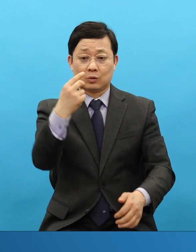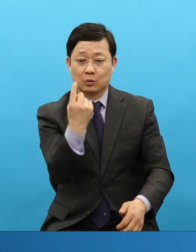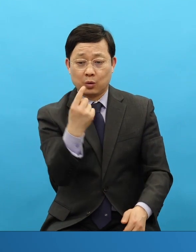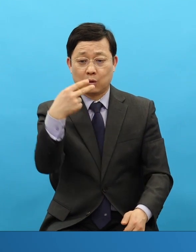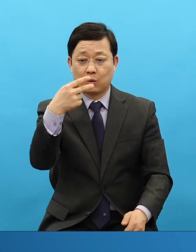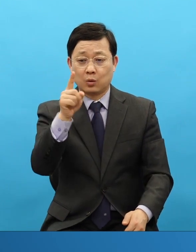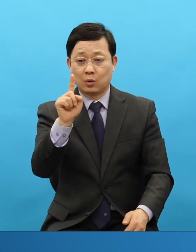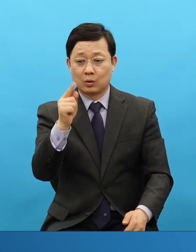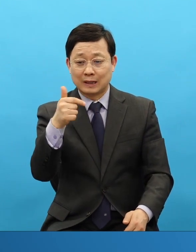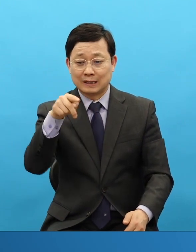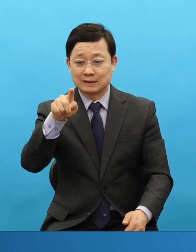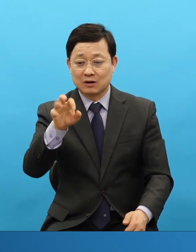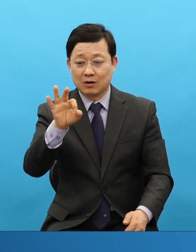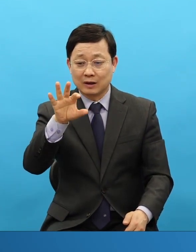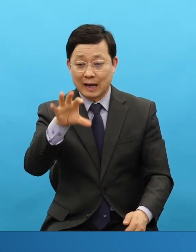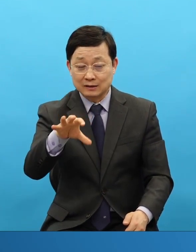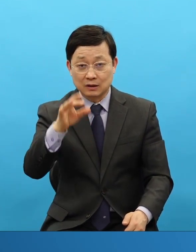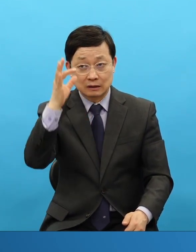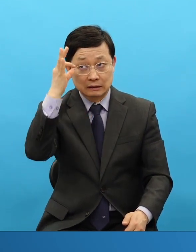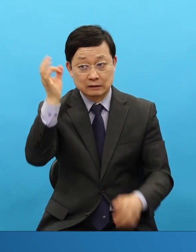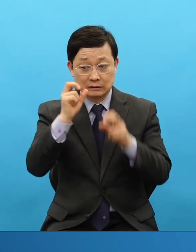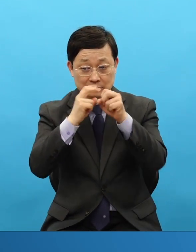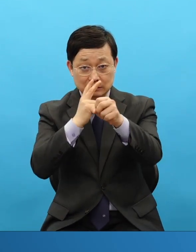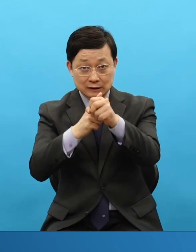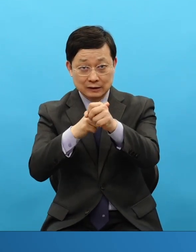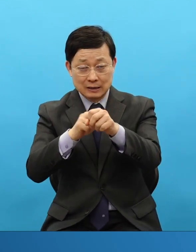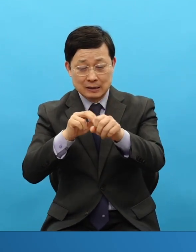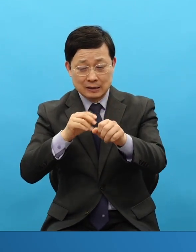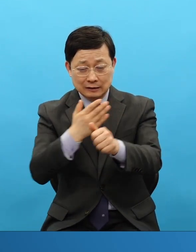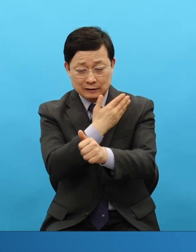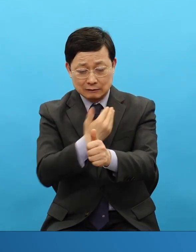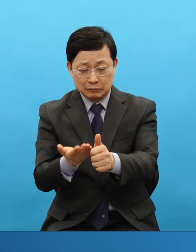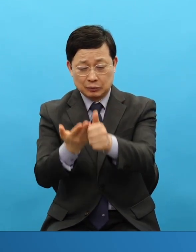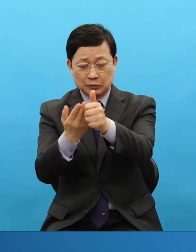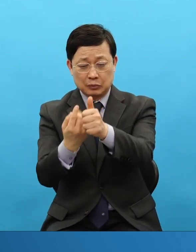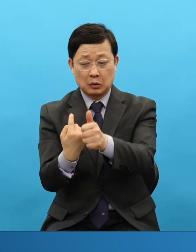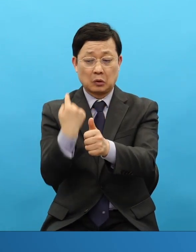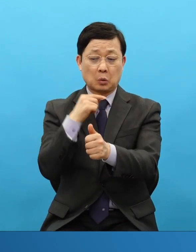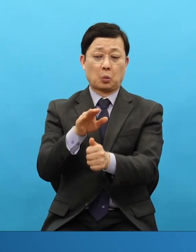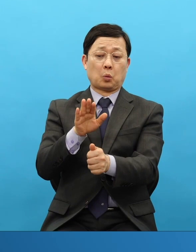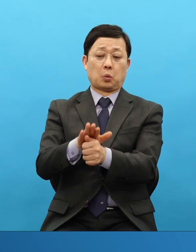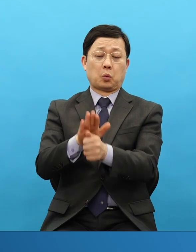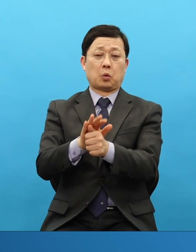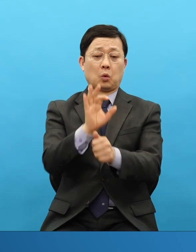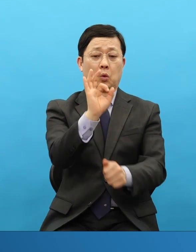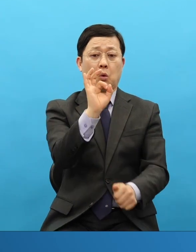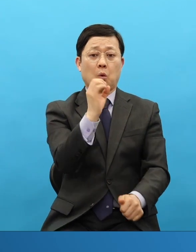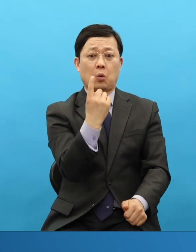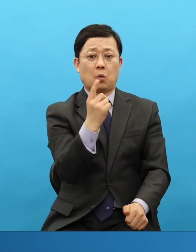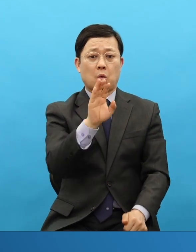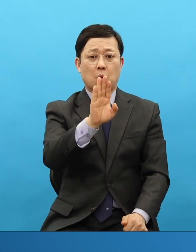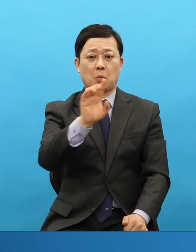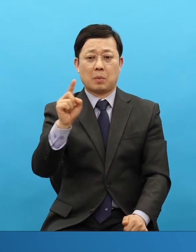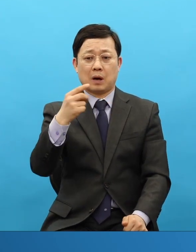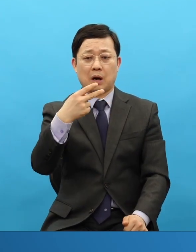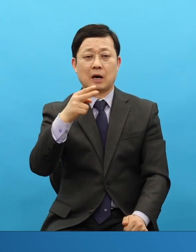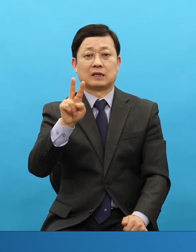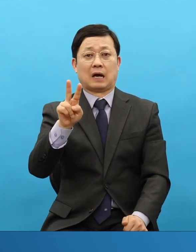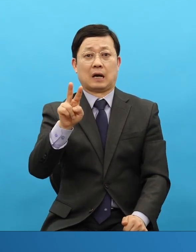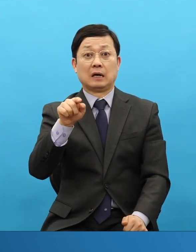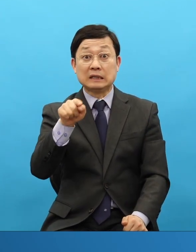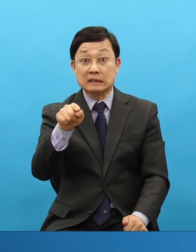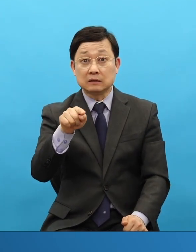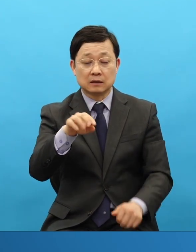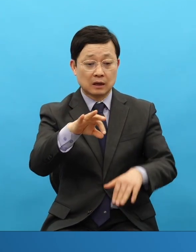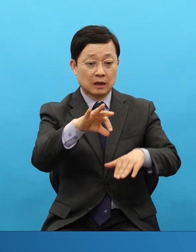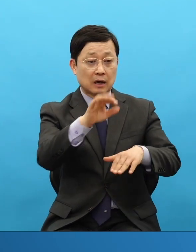later the Dothan movement took place. 이렇게 되는 겁니다. That's what happens. 아합 왕이 신하면서 엘리야의 제자. He's a servant of King